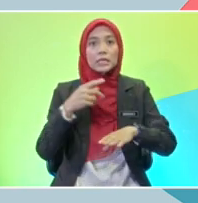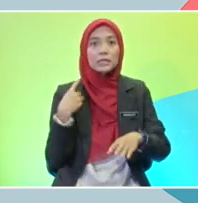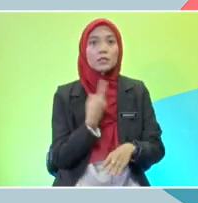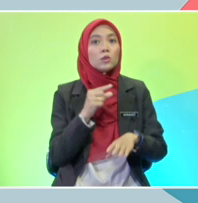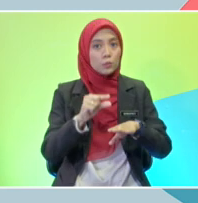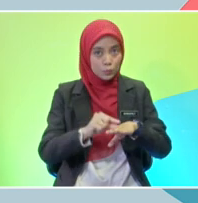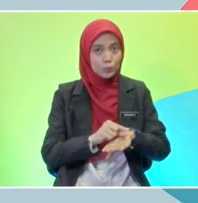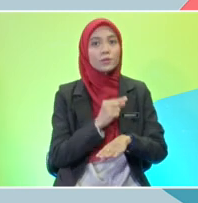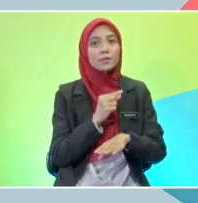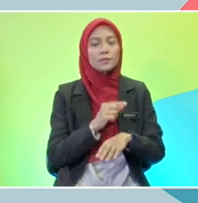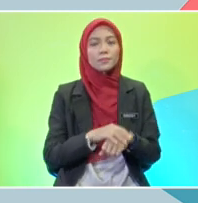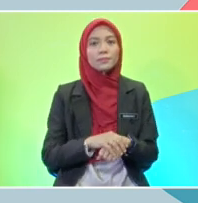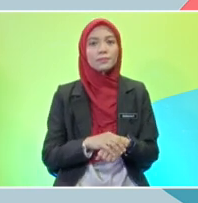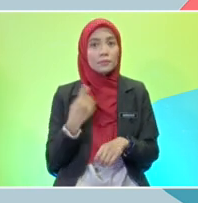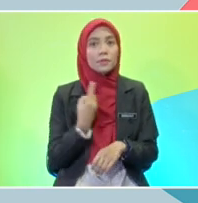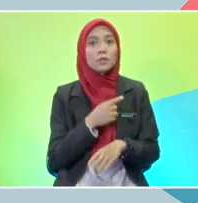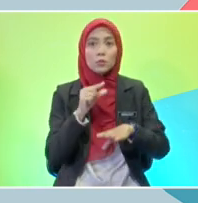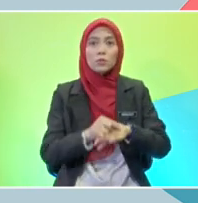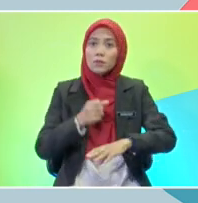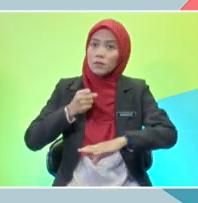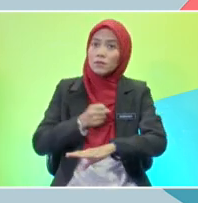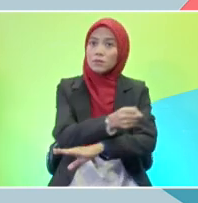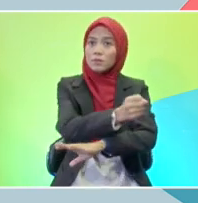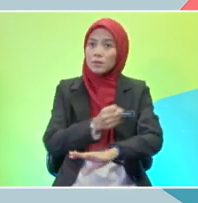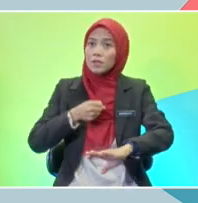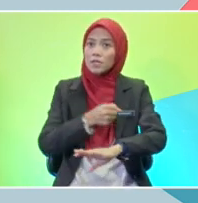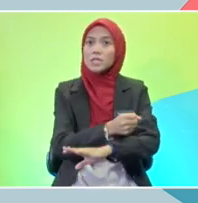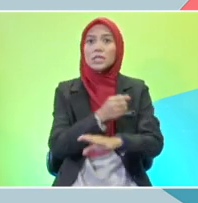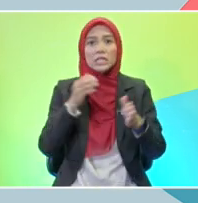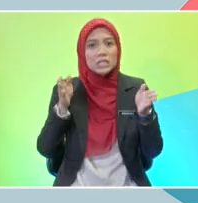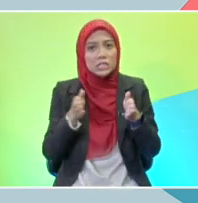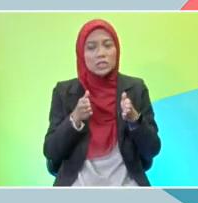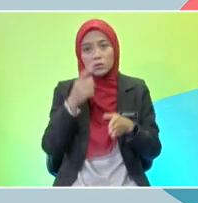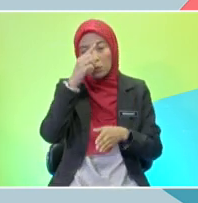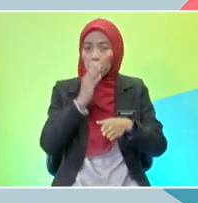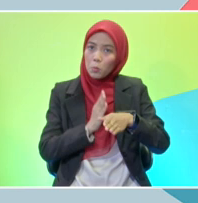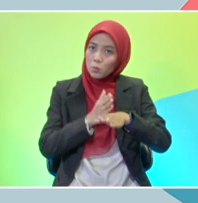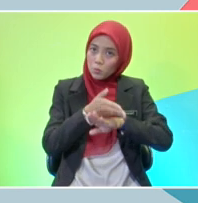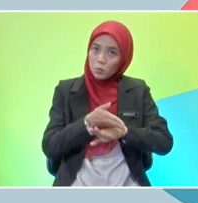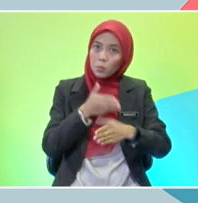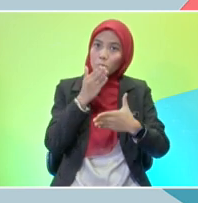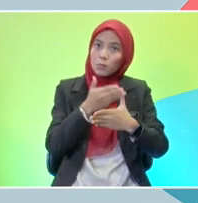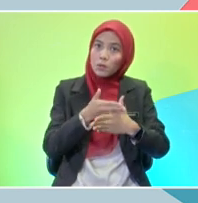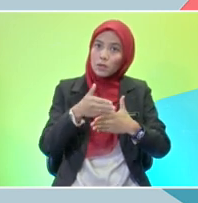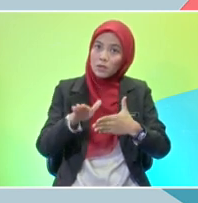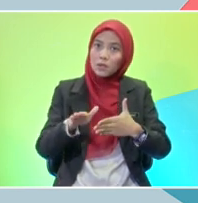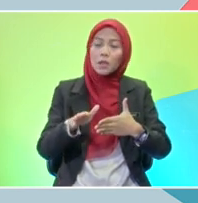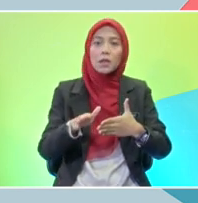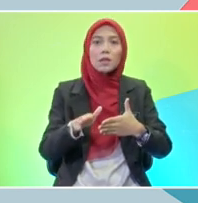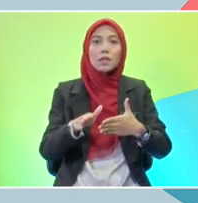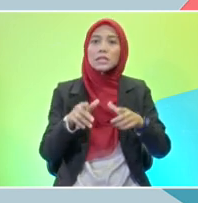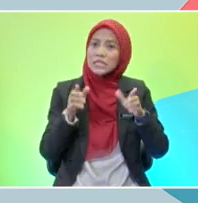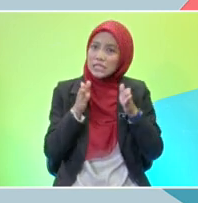seterusnya kita menggunakan gergaji kecil untuk memotong bagian-bagian kecil pada ukiran kayu